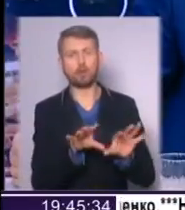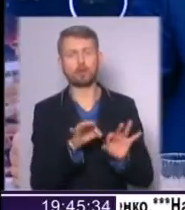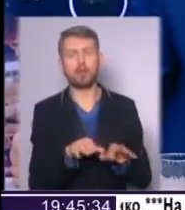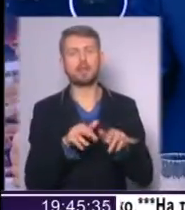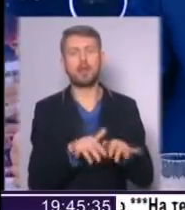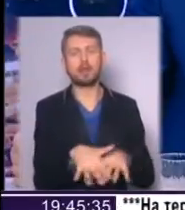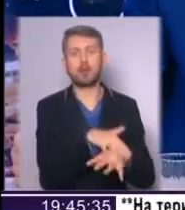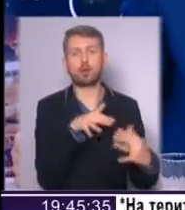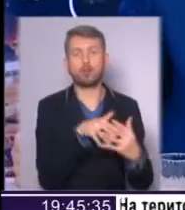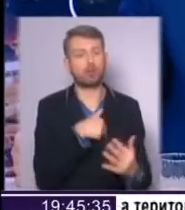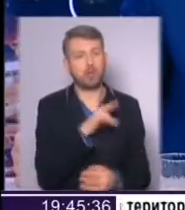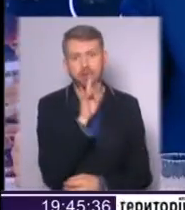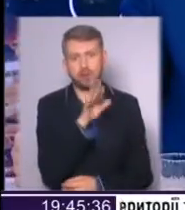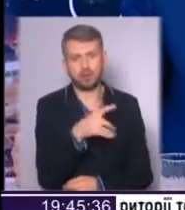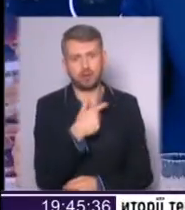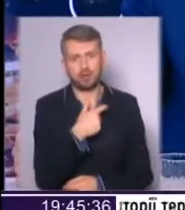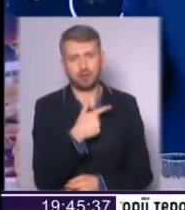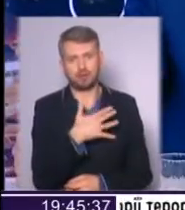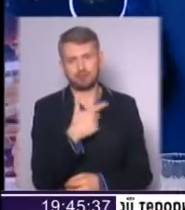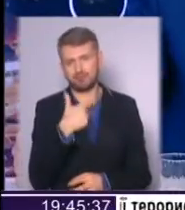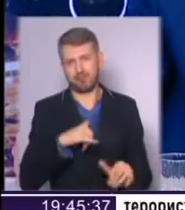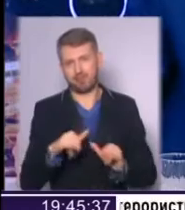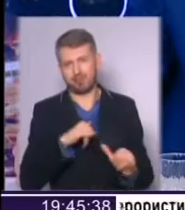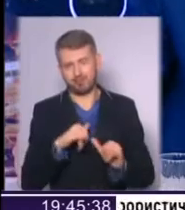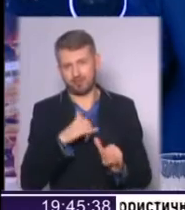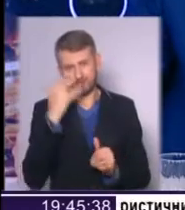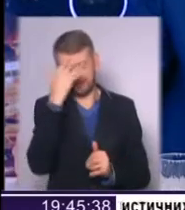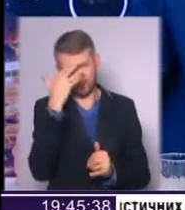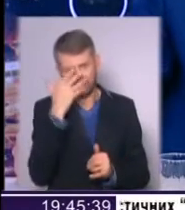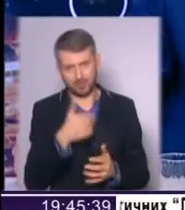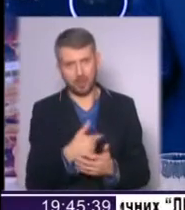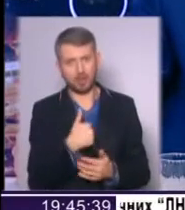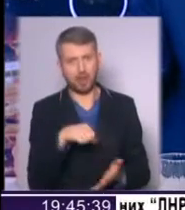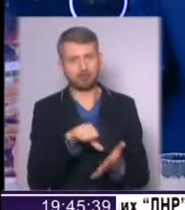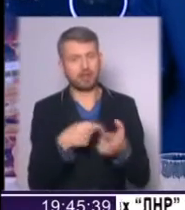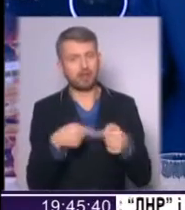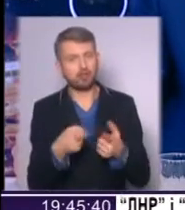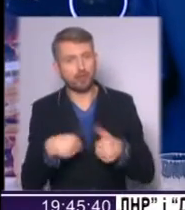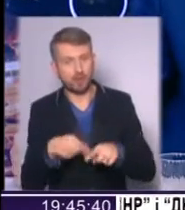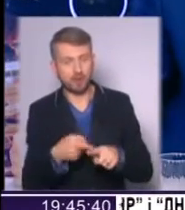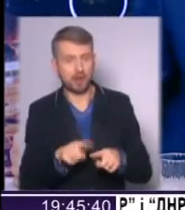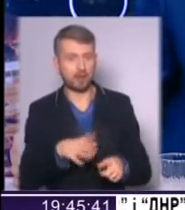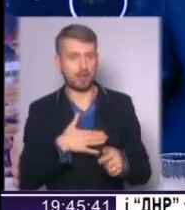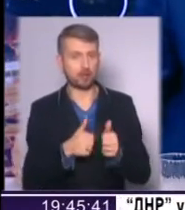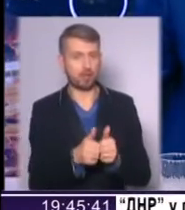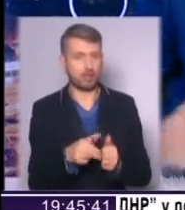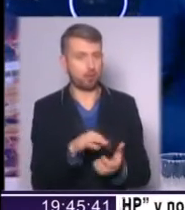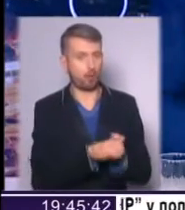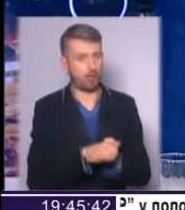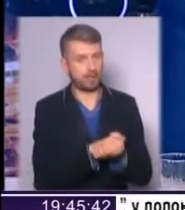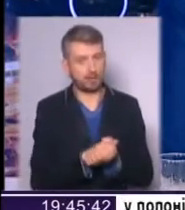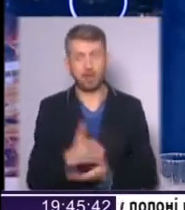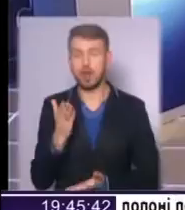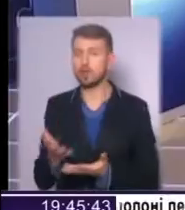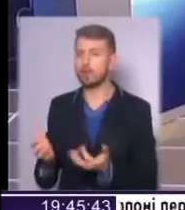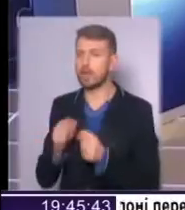Народного фронту я не буду собі з етичних міркувань дозволяти, тому що я член іншої фракції, а це наш партнер по коаліції. Добре, якщо взяти